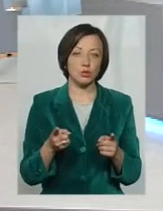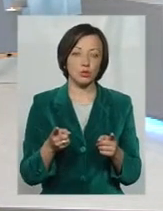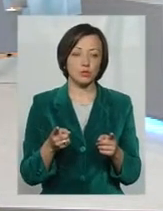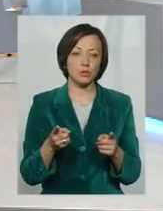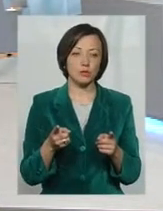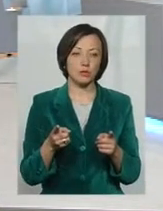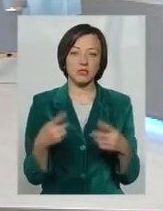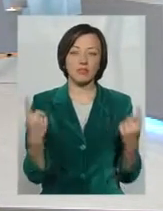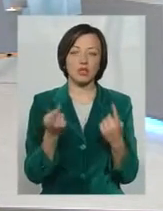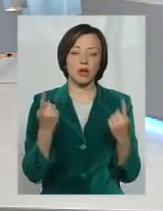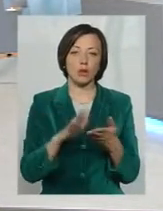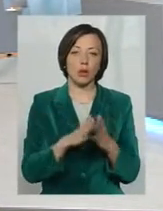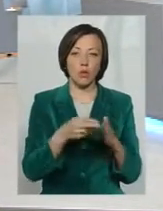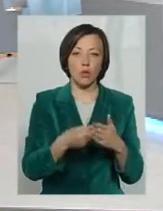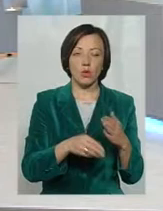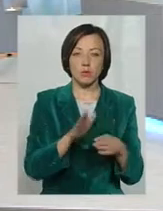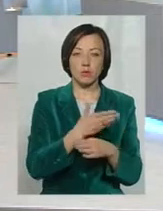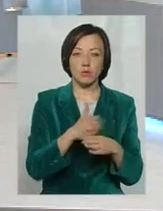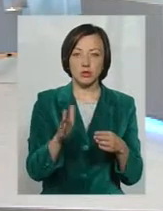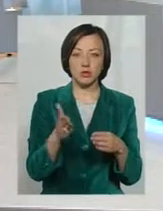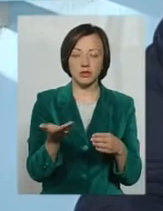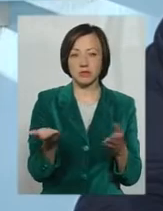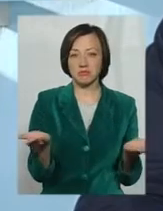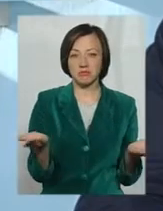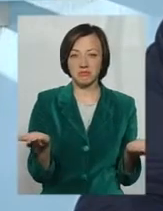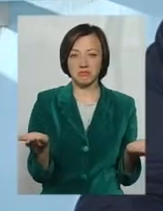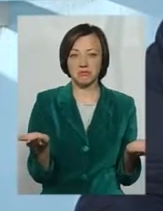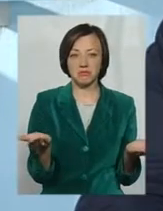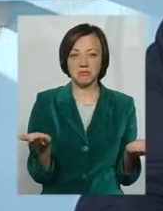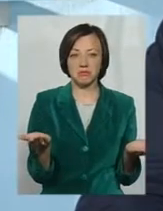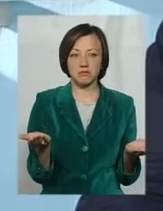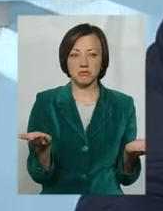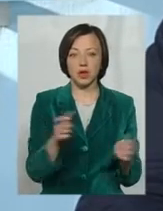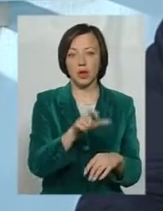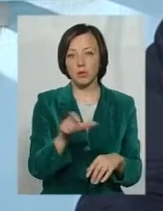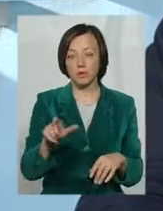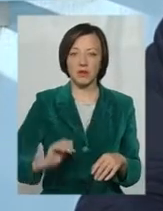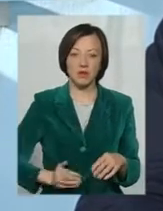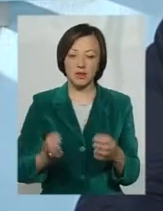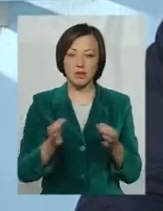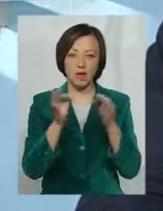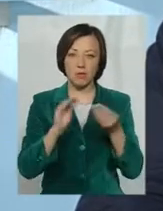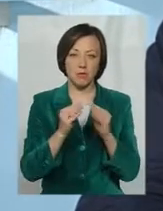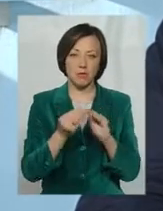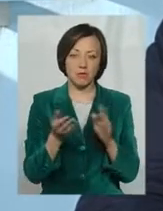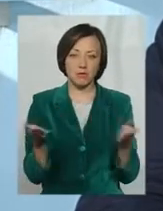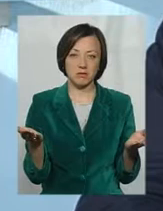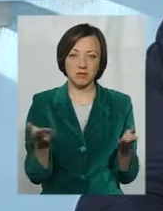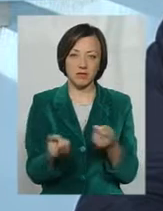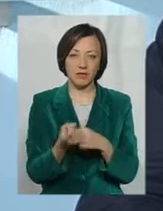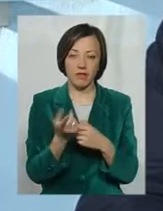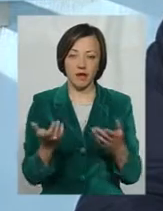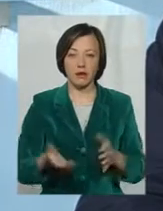звичайна угода, як між двома фізичними і юридичними особами, тобто ніяких запитань не може взагалі в принципі